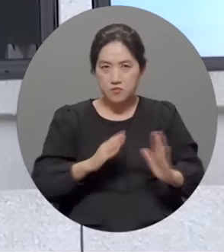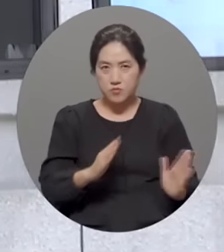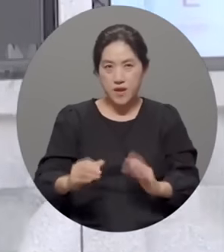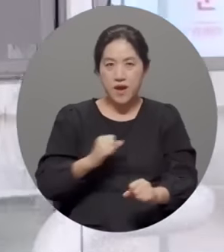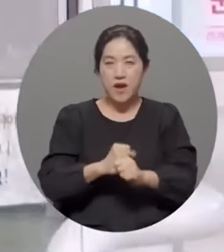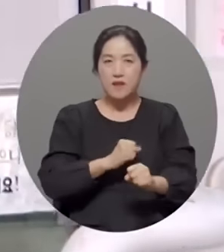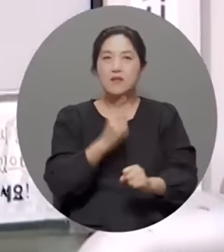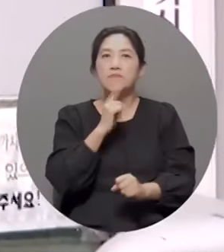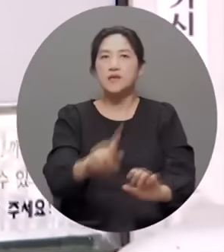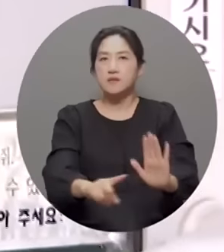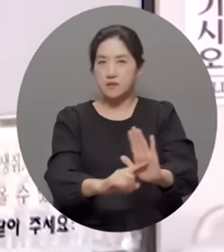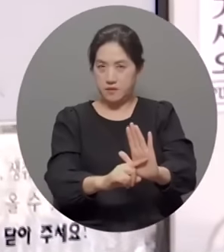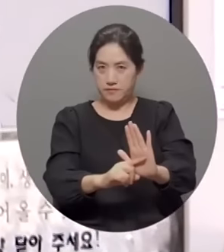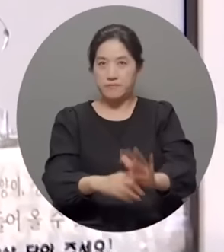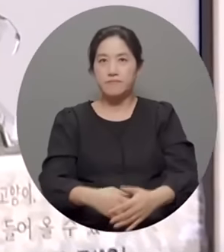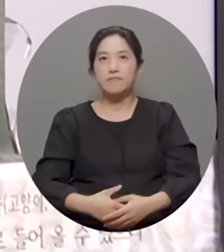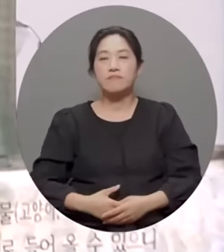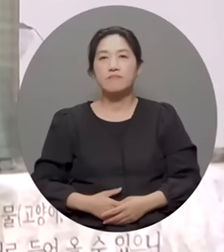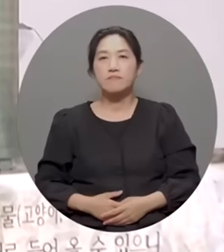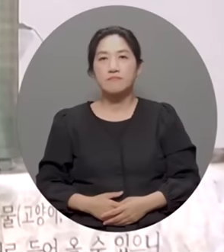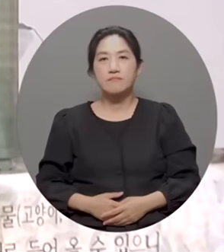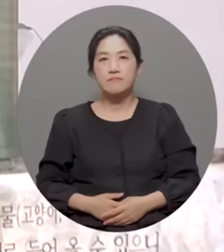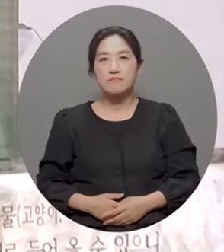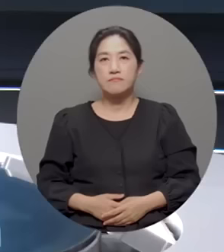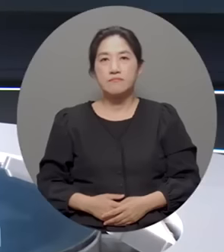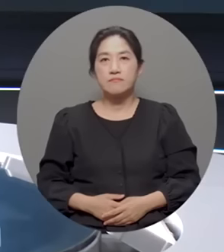밝혔습니다. MBC 뉴스 남효정입니다.